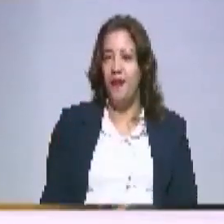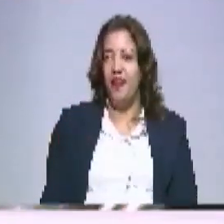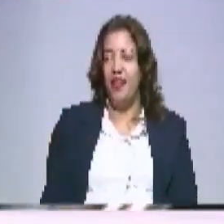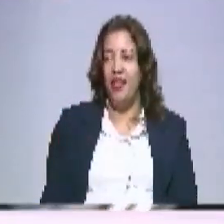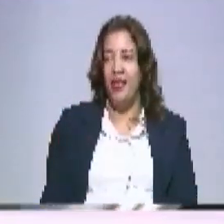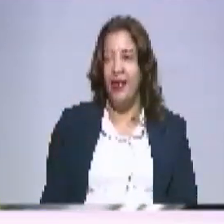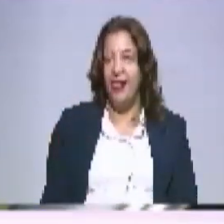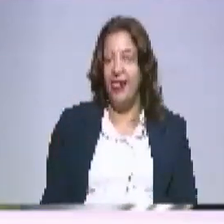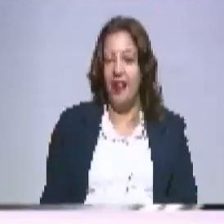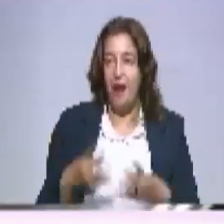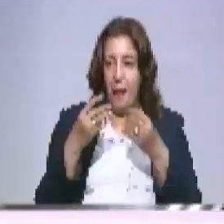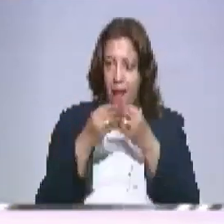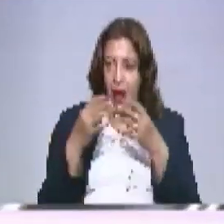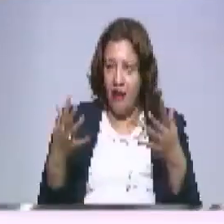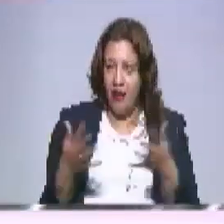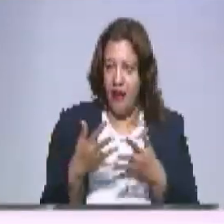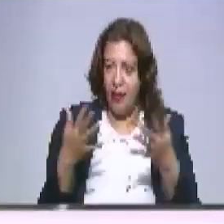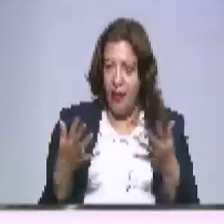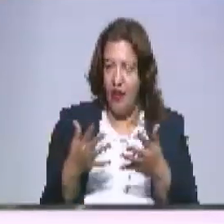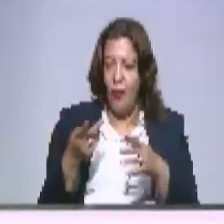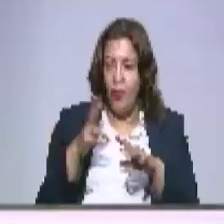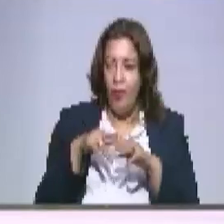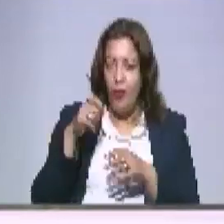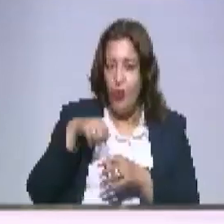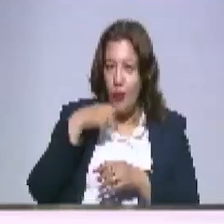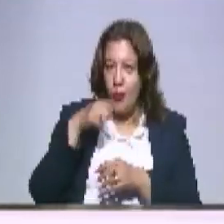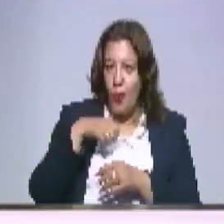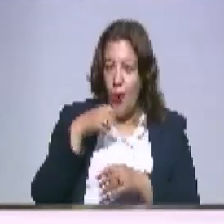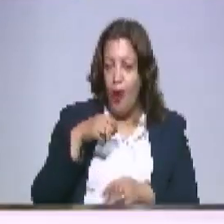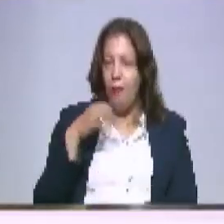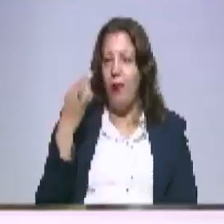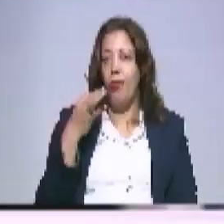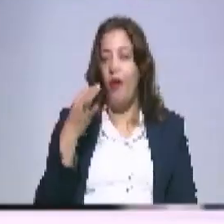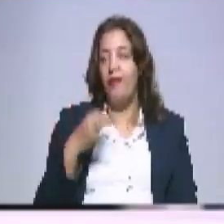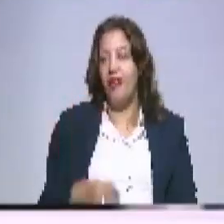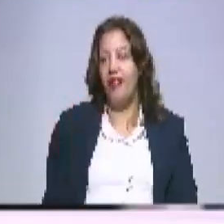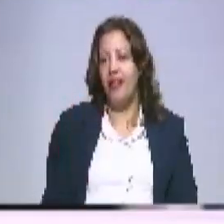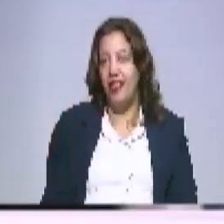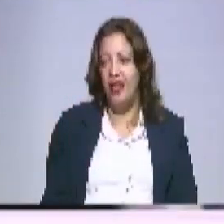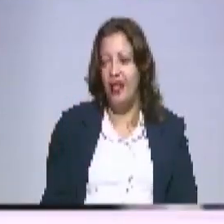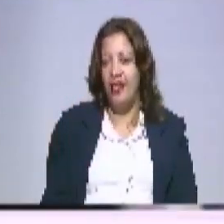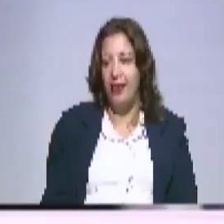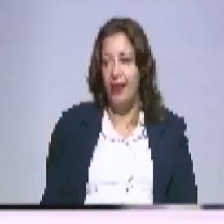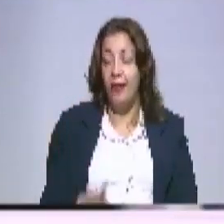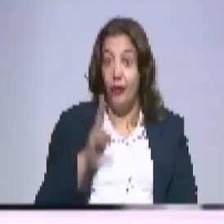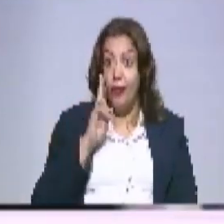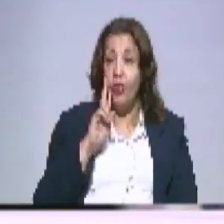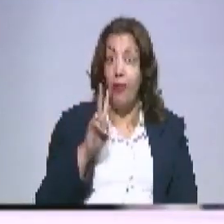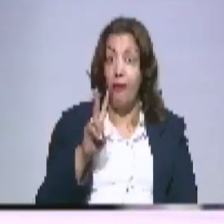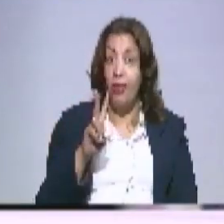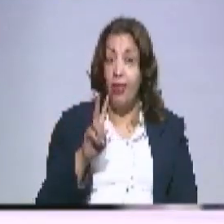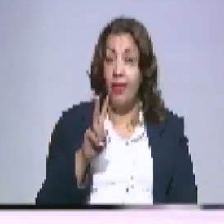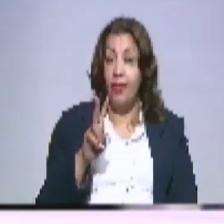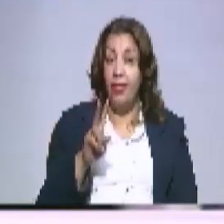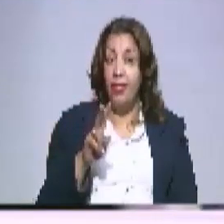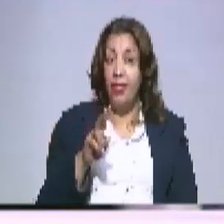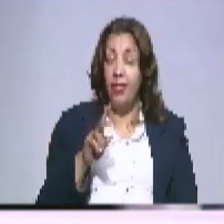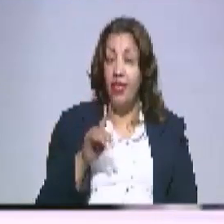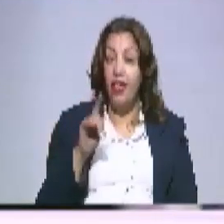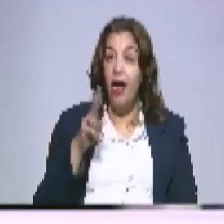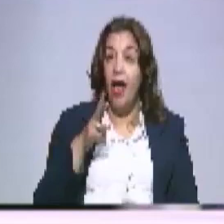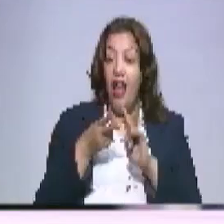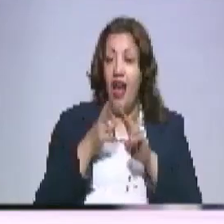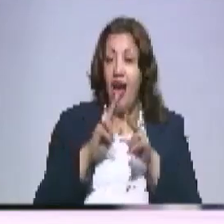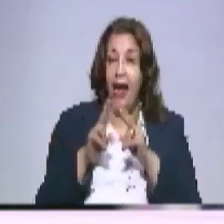مع طبعا السلطه اللي انت عاملها ومع الشوربه الاكله يعني. بص لا بصي بقى القرنبيط ده لو حد